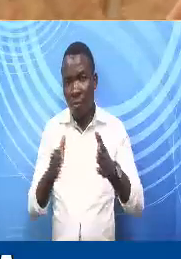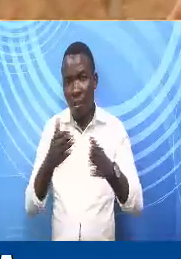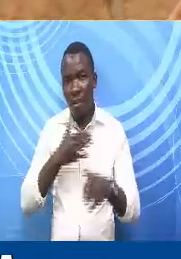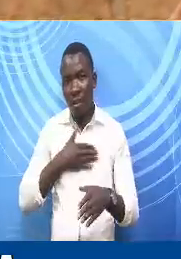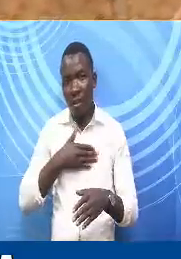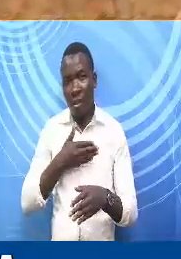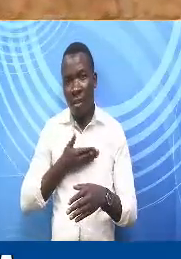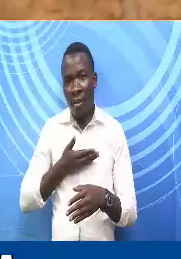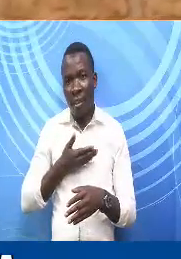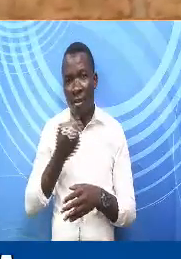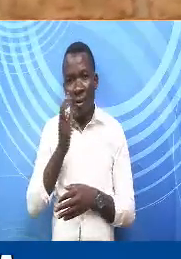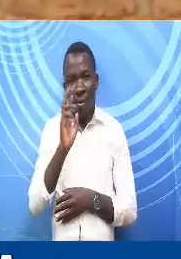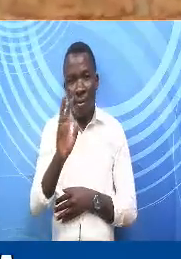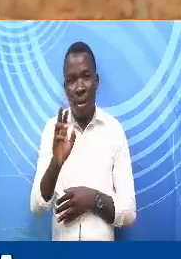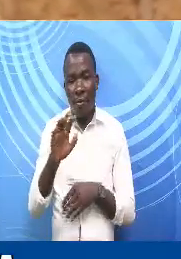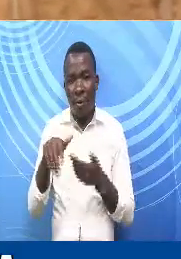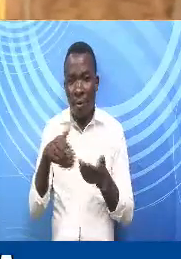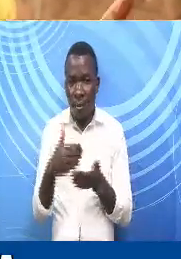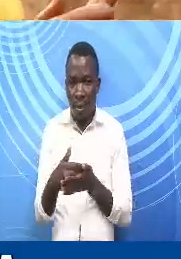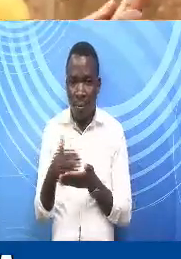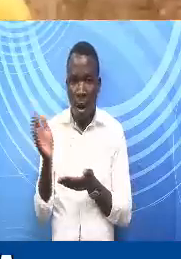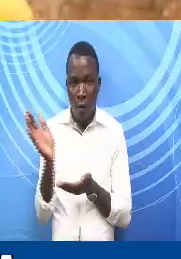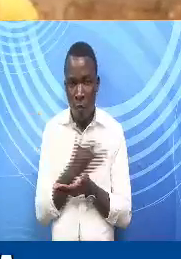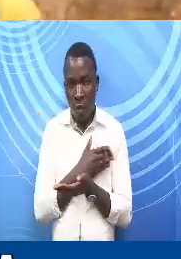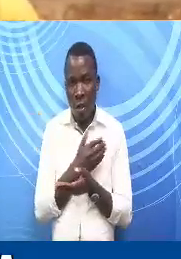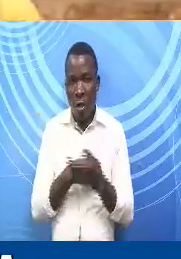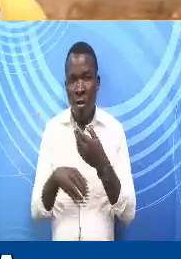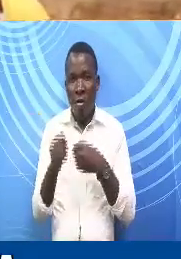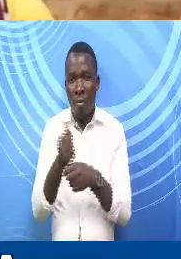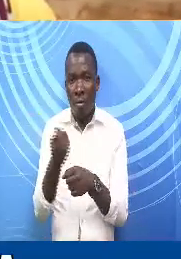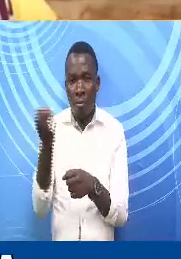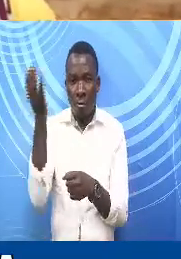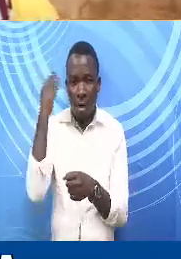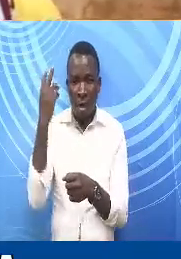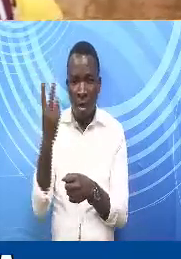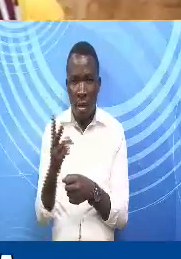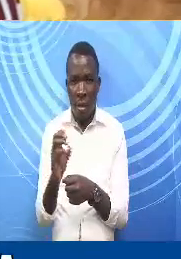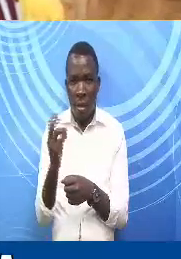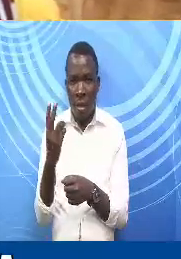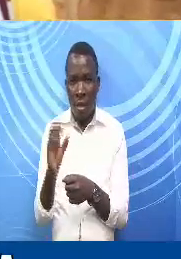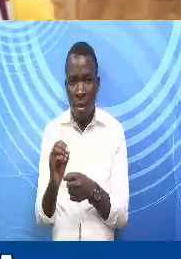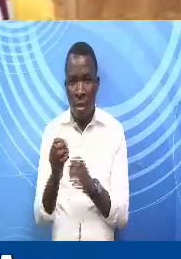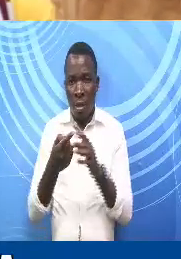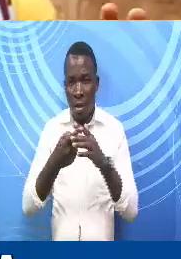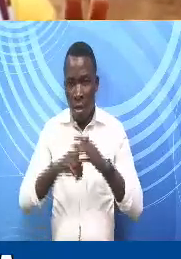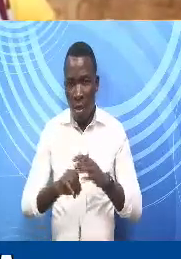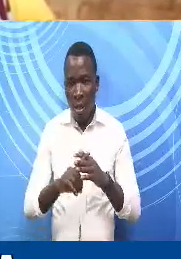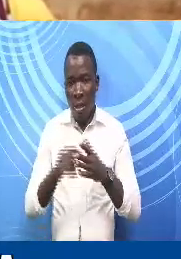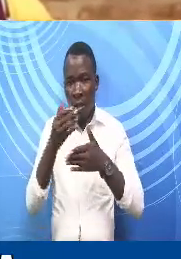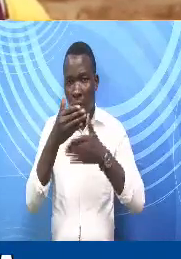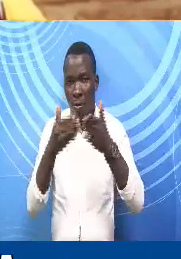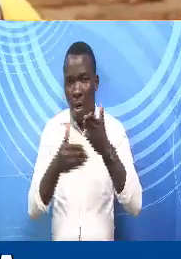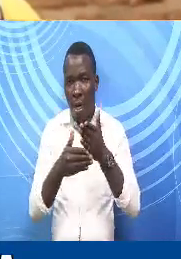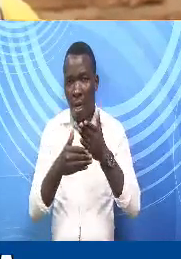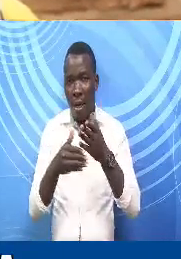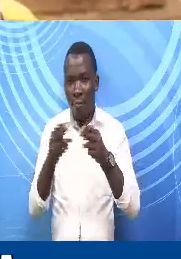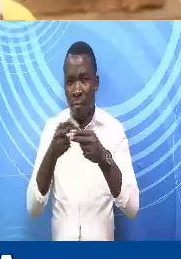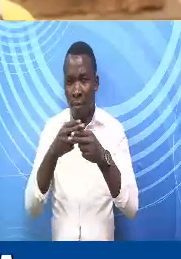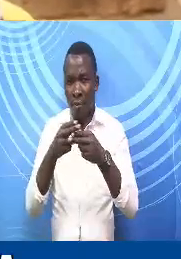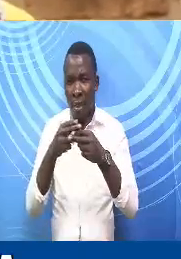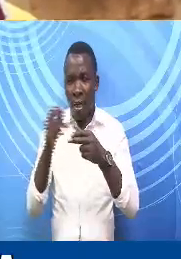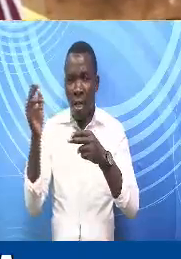ubwo ibyo byaje kuvaho mu mwaka ushize nibwo yatangiye kubaka mu mpera z'ukwa 10